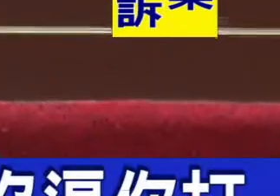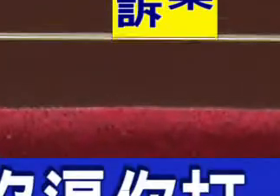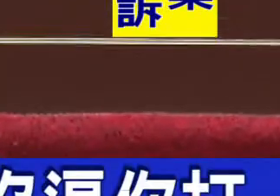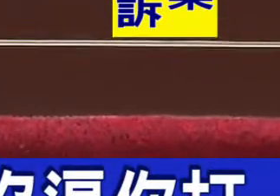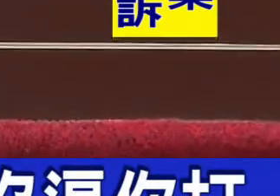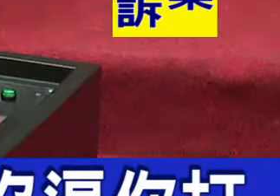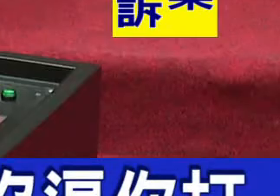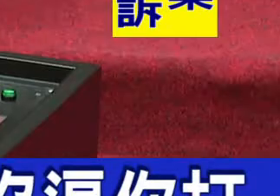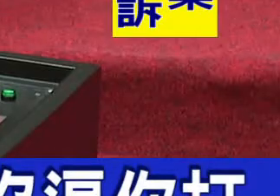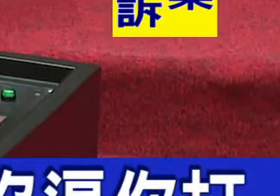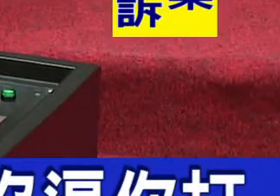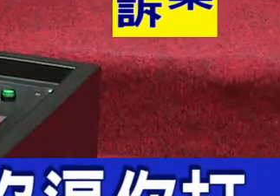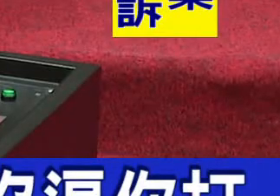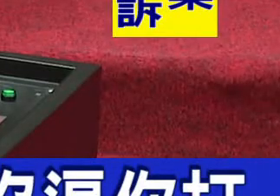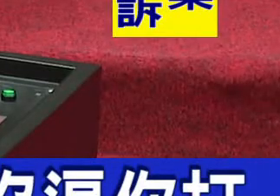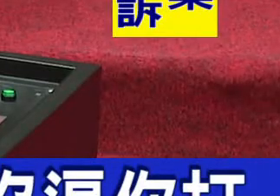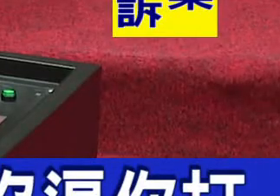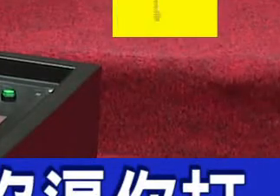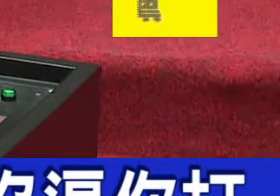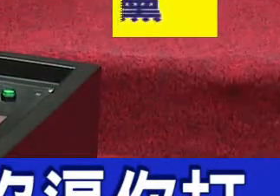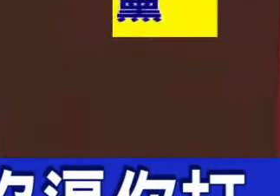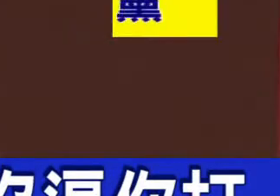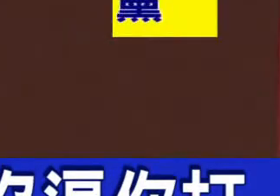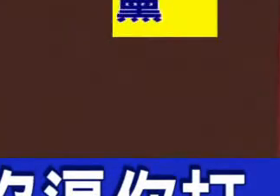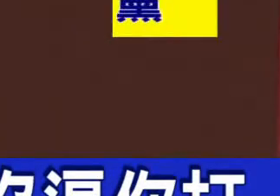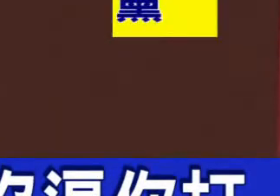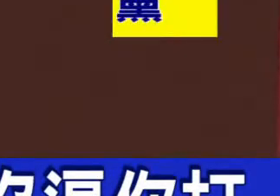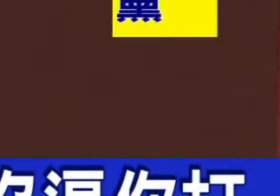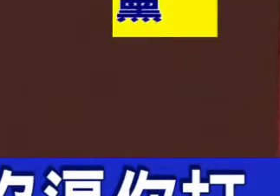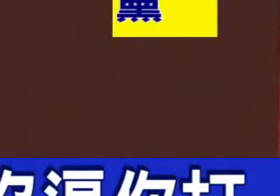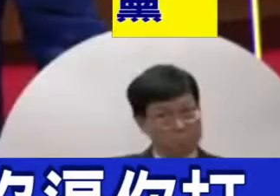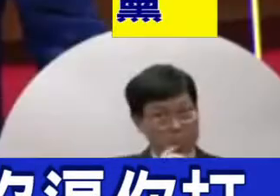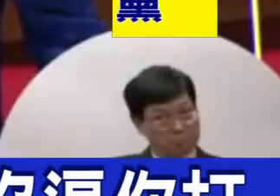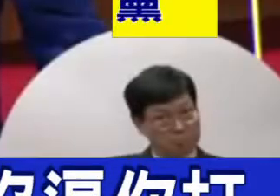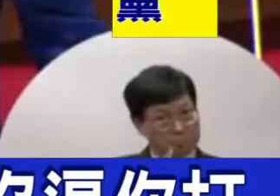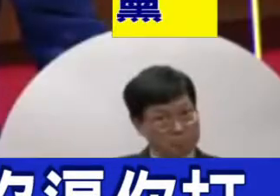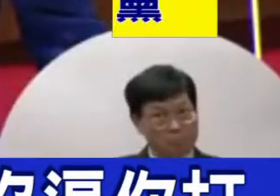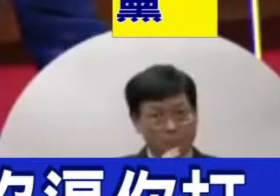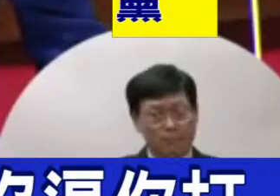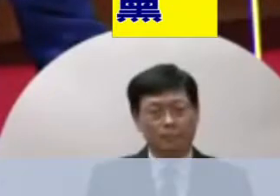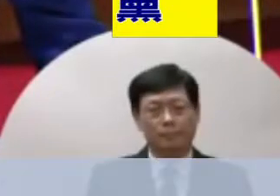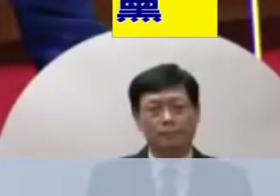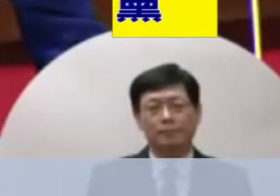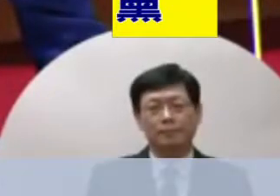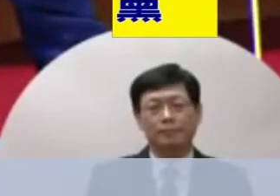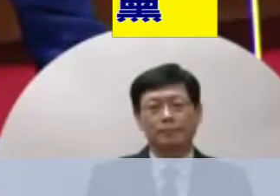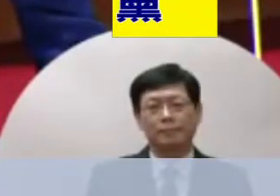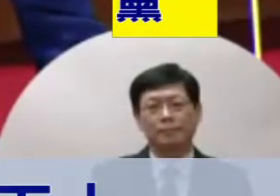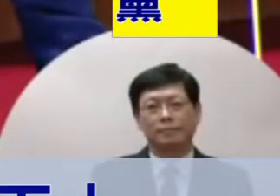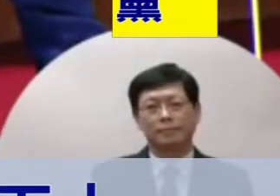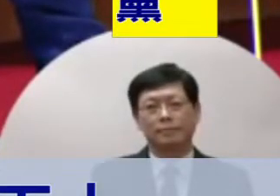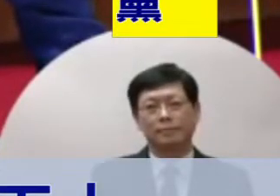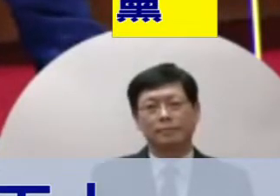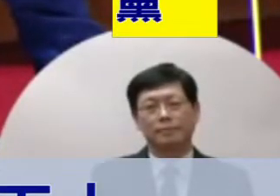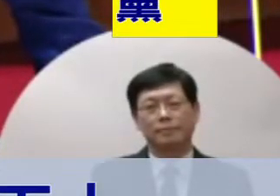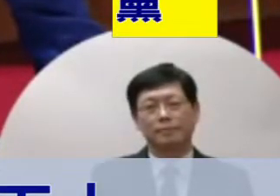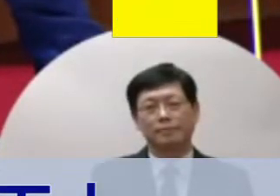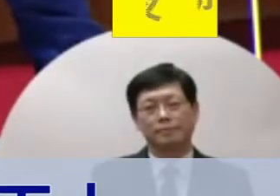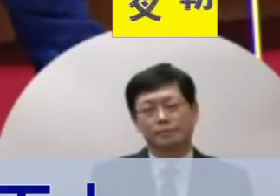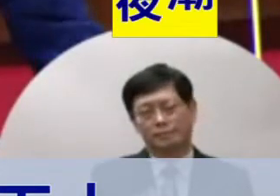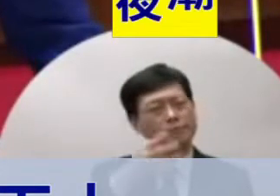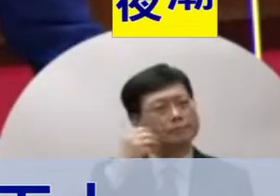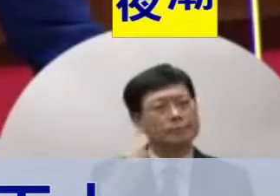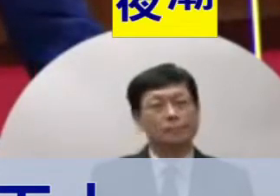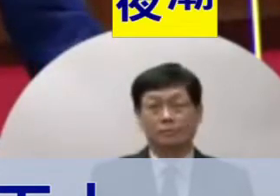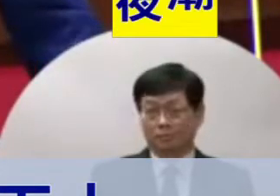报董事长吴子嘉提报 BNT 采购内幕，陈时中为何不提告？ 对自己有信心，不用借由外力来做表 态。你很丢